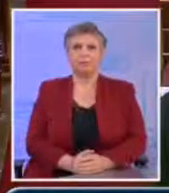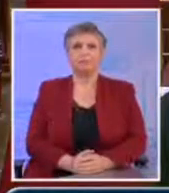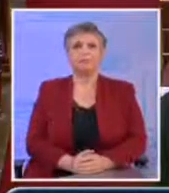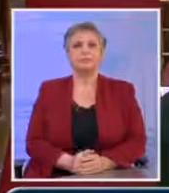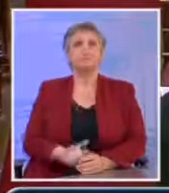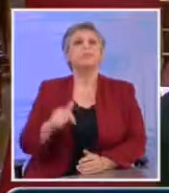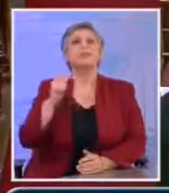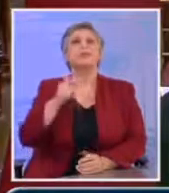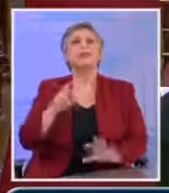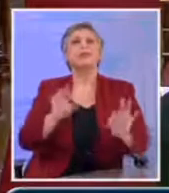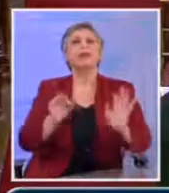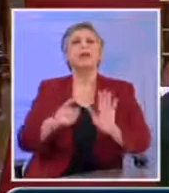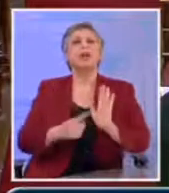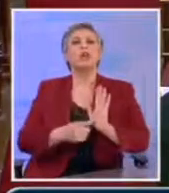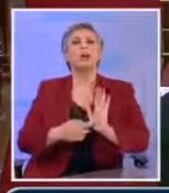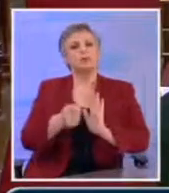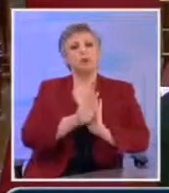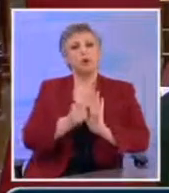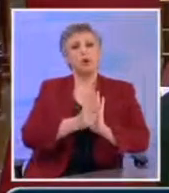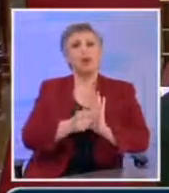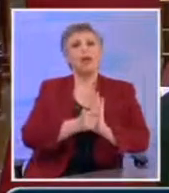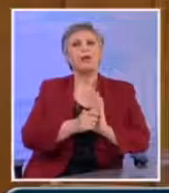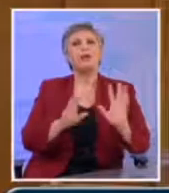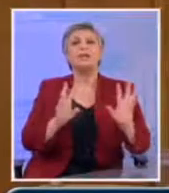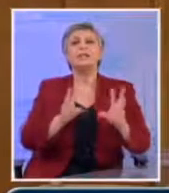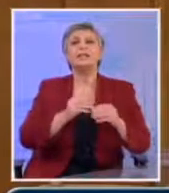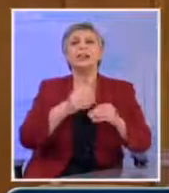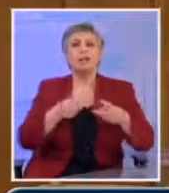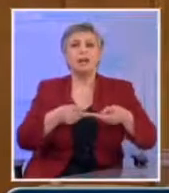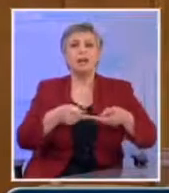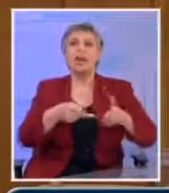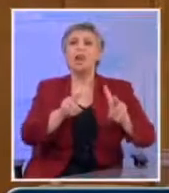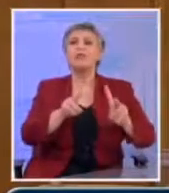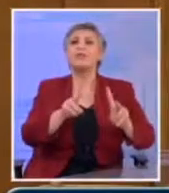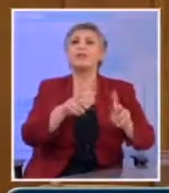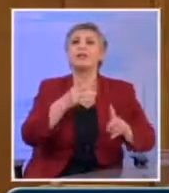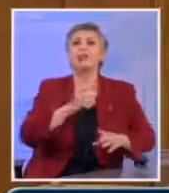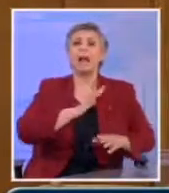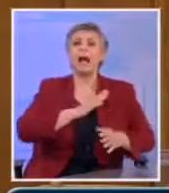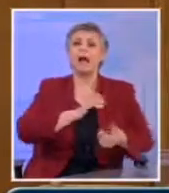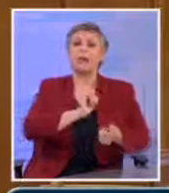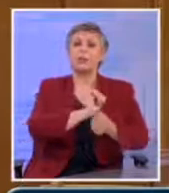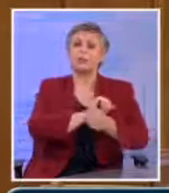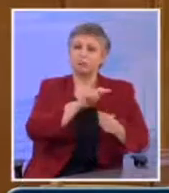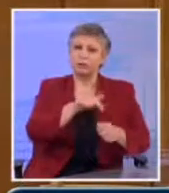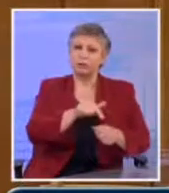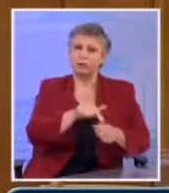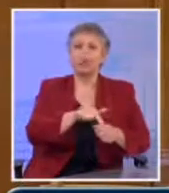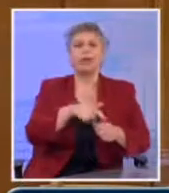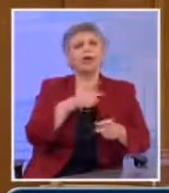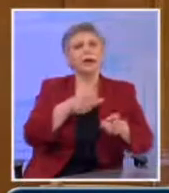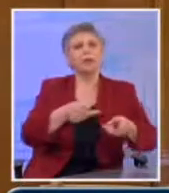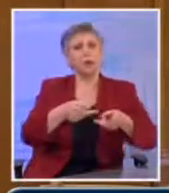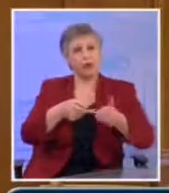Καθορίζει ευνοϊκότερες προϋποθέσεις για την υφόρον απόλυση κρατουμένων και για την άμεση αντιμετώπιση του υπερπληθυσμού. Αυτή είναι μια